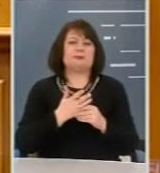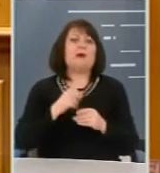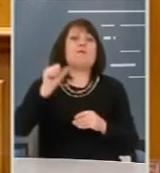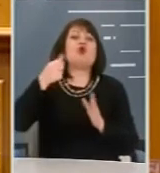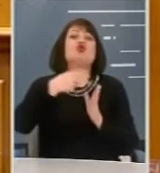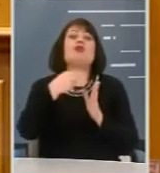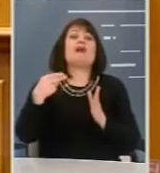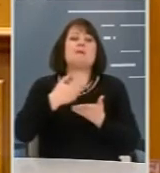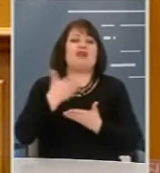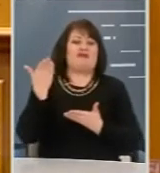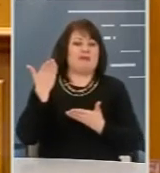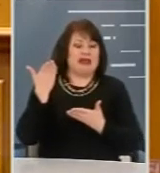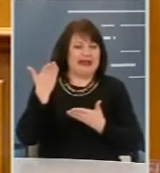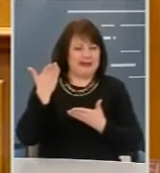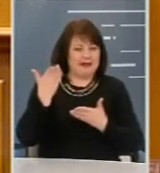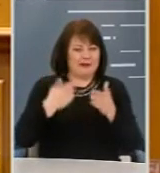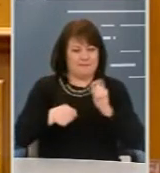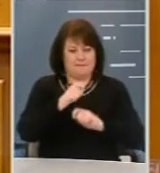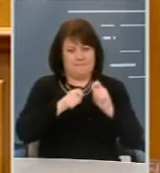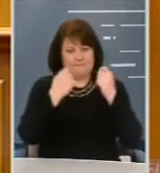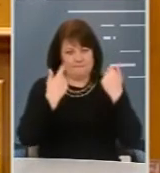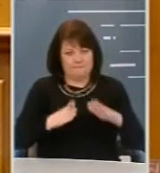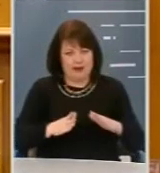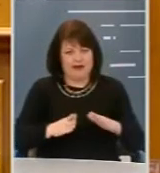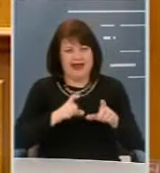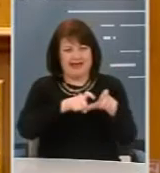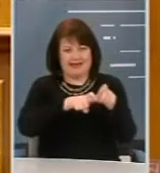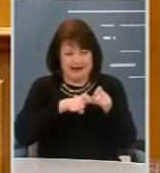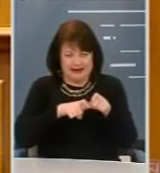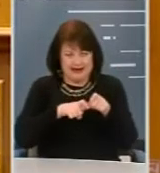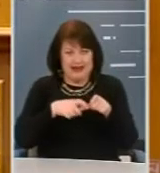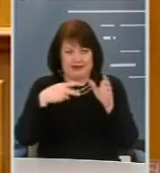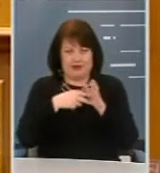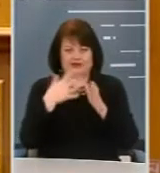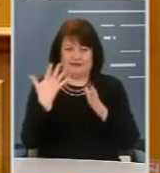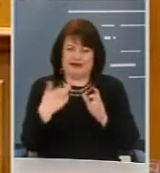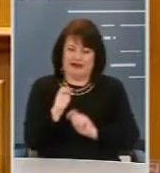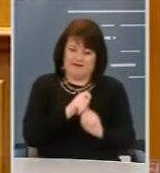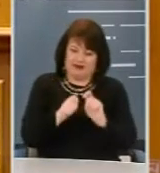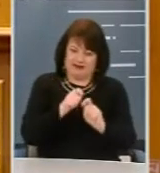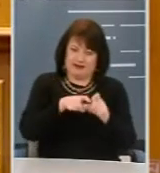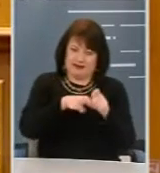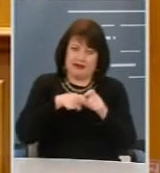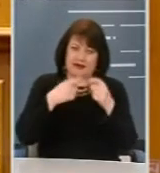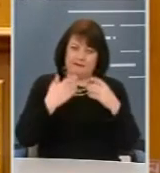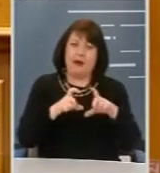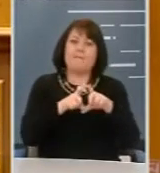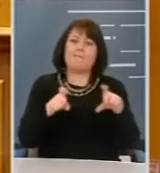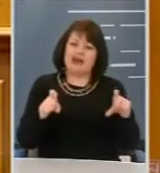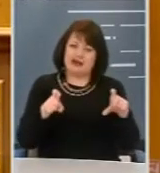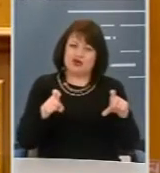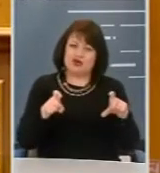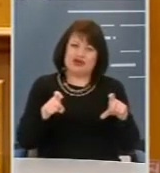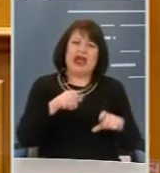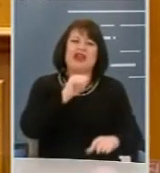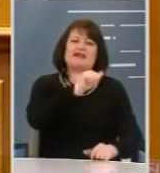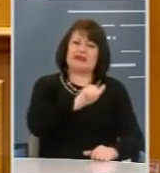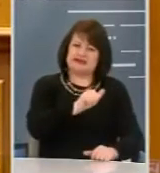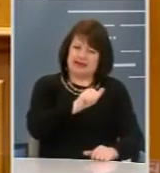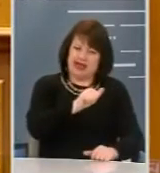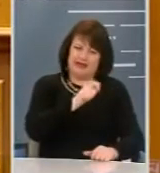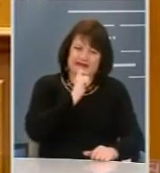θέματος, όπου μετά την ίδρυση της αρχικής εταιρείας το 2005 με αρχικούς μετόχους τους Θέμου